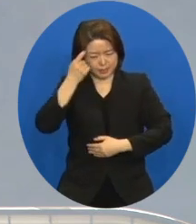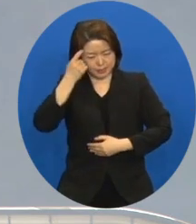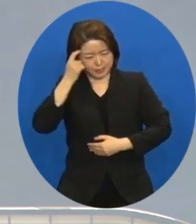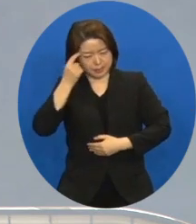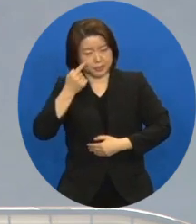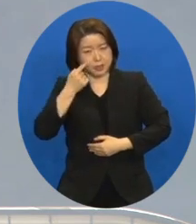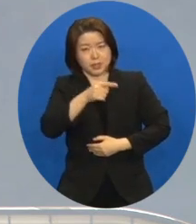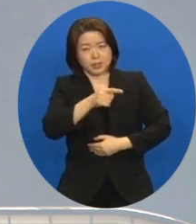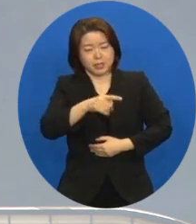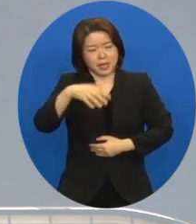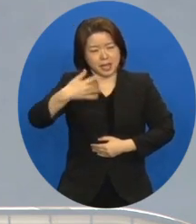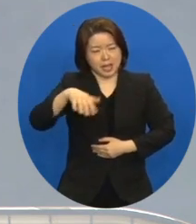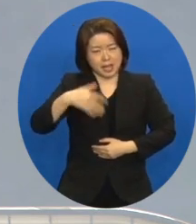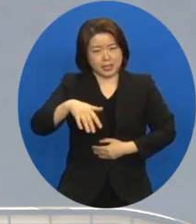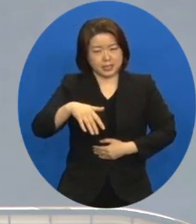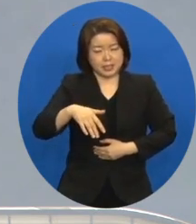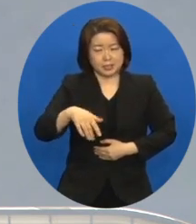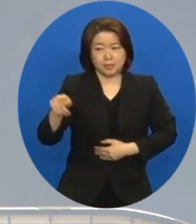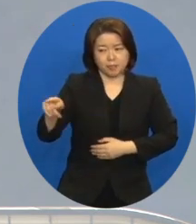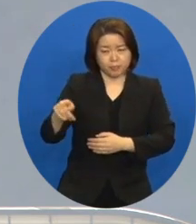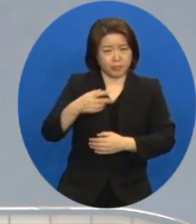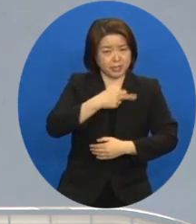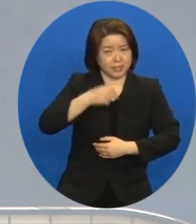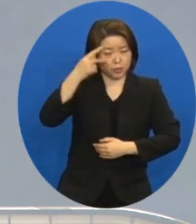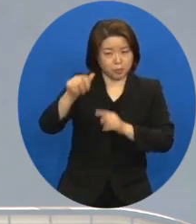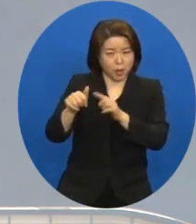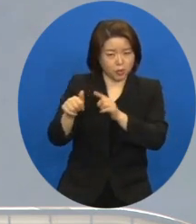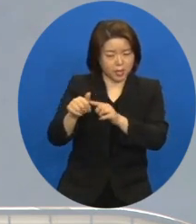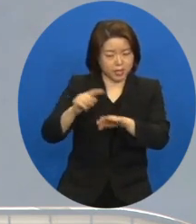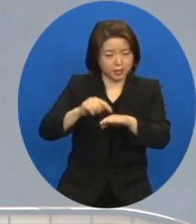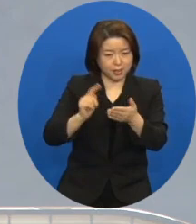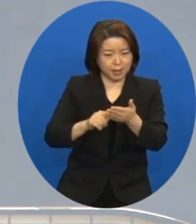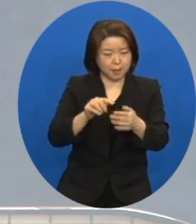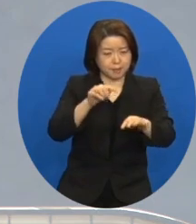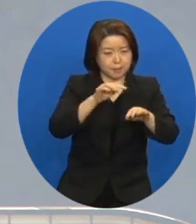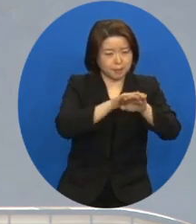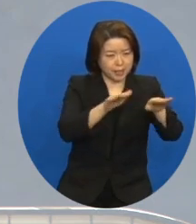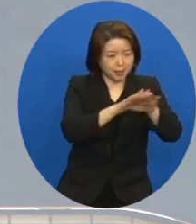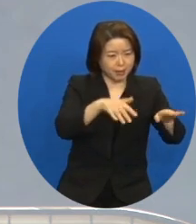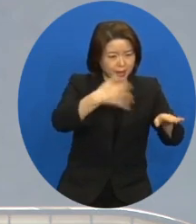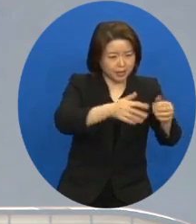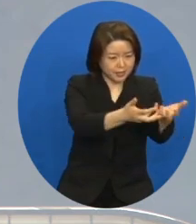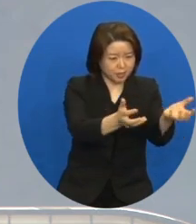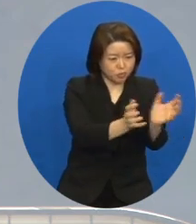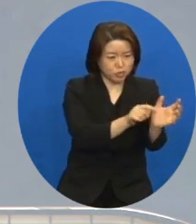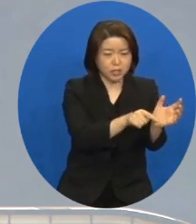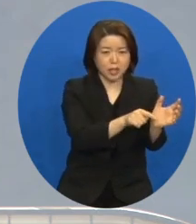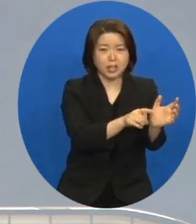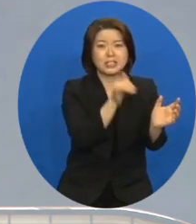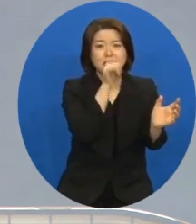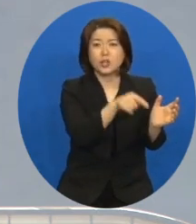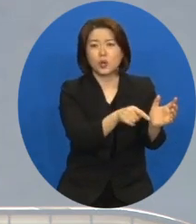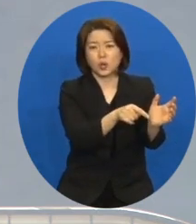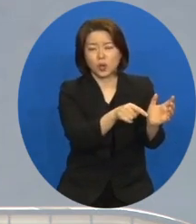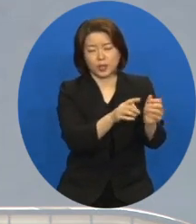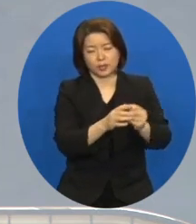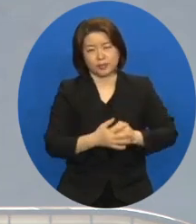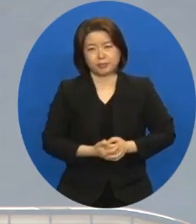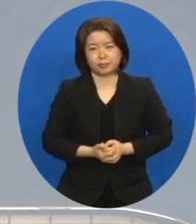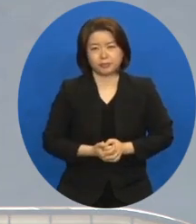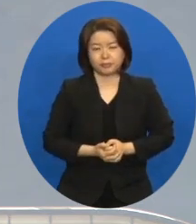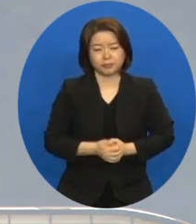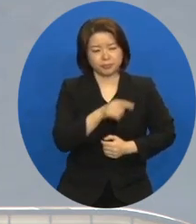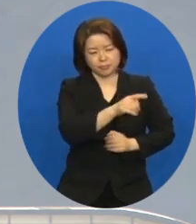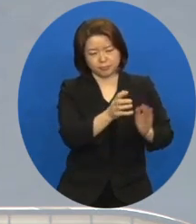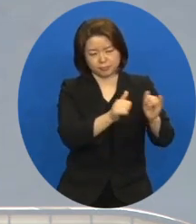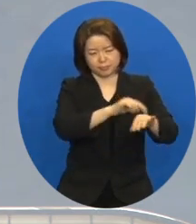아직도 사도 바울에 대한 마음이 해결되지 않은 무리들이 고린도 교회에 있는 거예요. 그